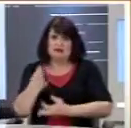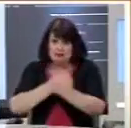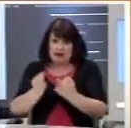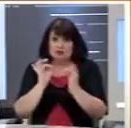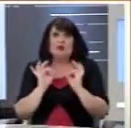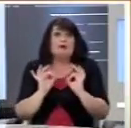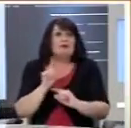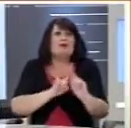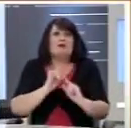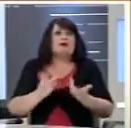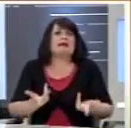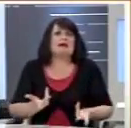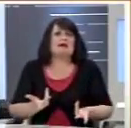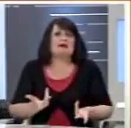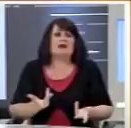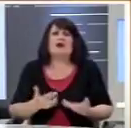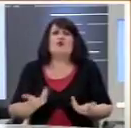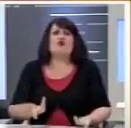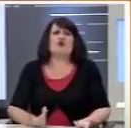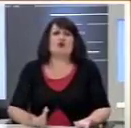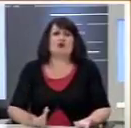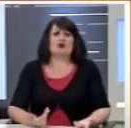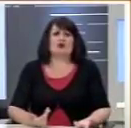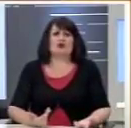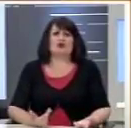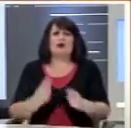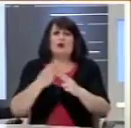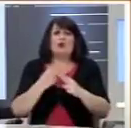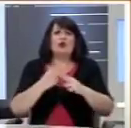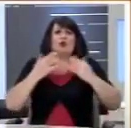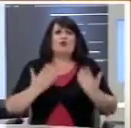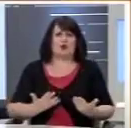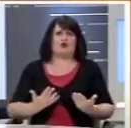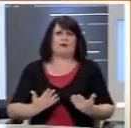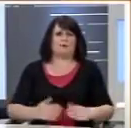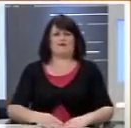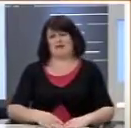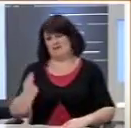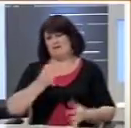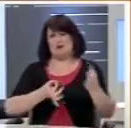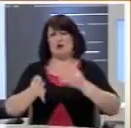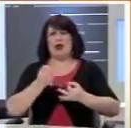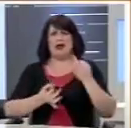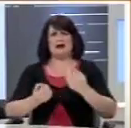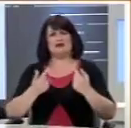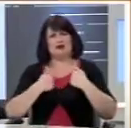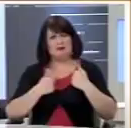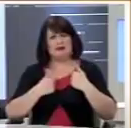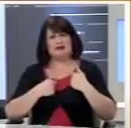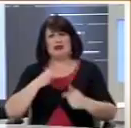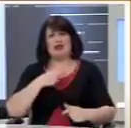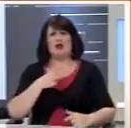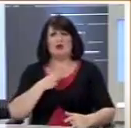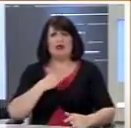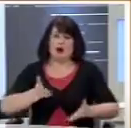μεταρρυθμίσεις, πού δίνετε την έμφαση, ούτε να μας λέτε ότι εμείς θέλουμε να